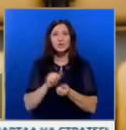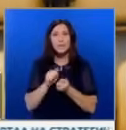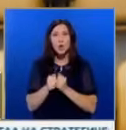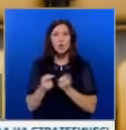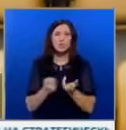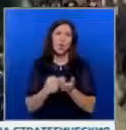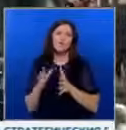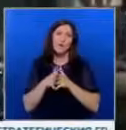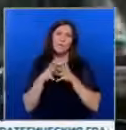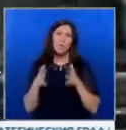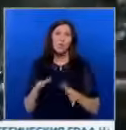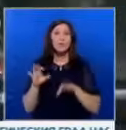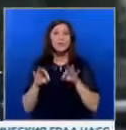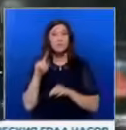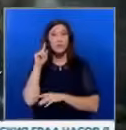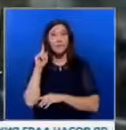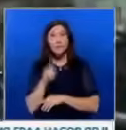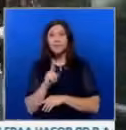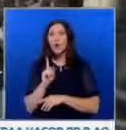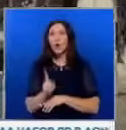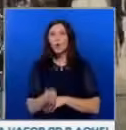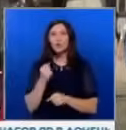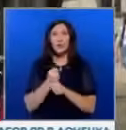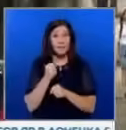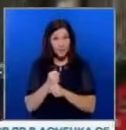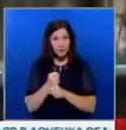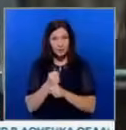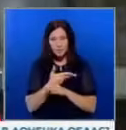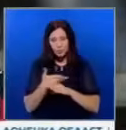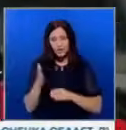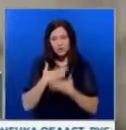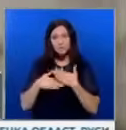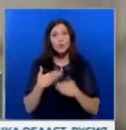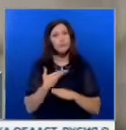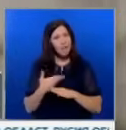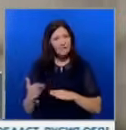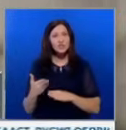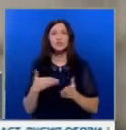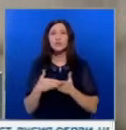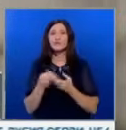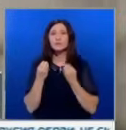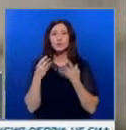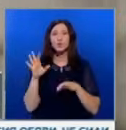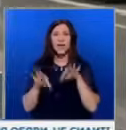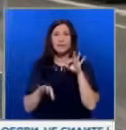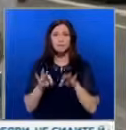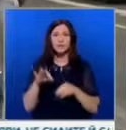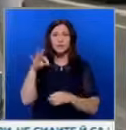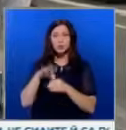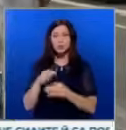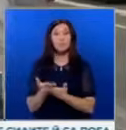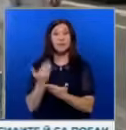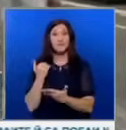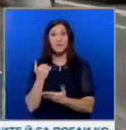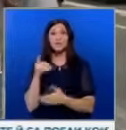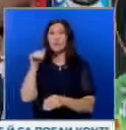толкова много. Изборният ден, който е и работен, протече спокойно, най-вече заради възможността на избирателите да гласуват